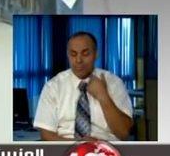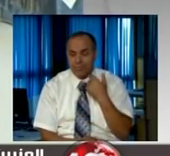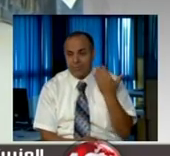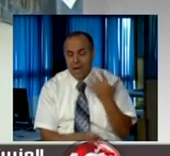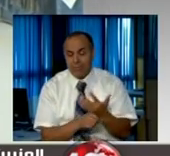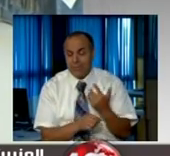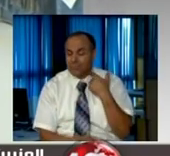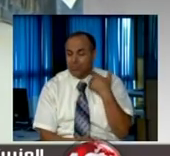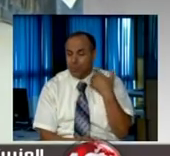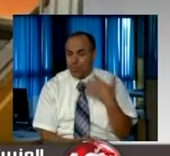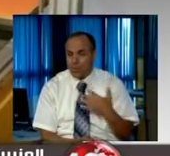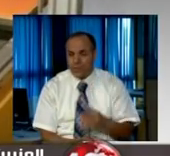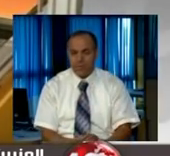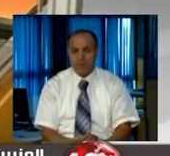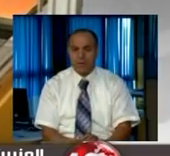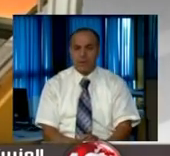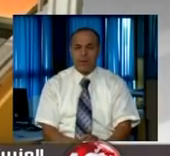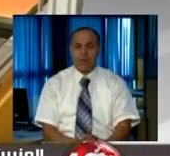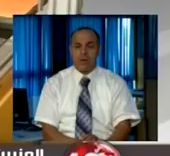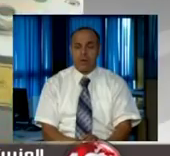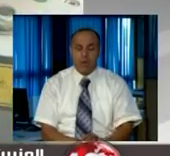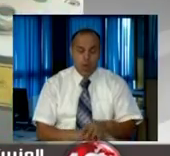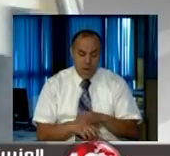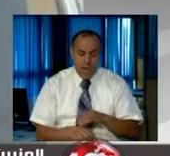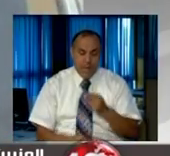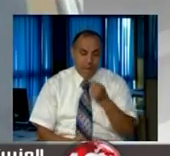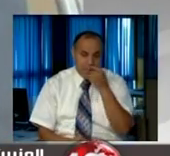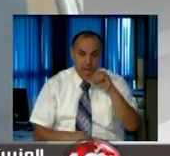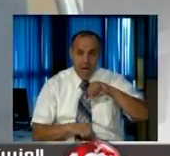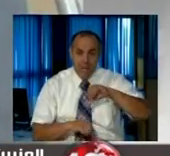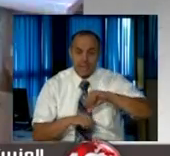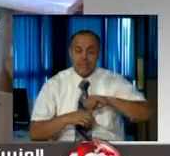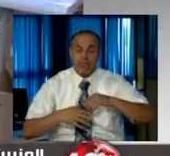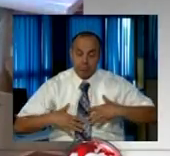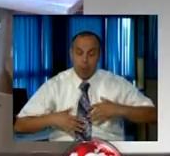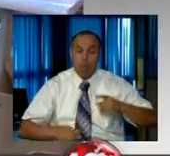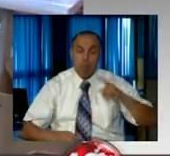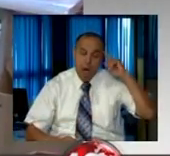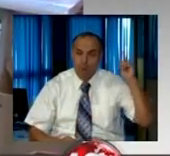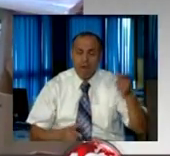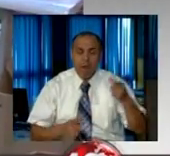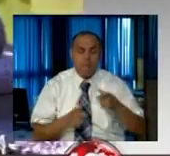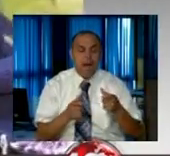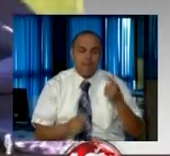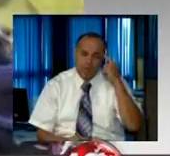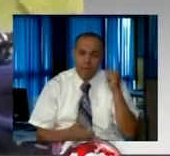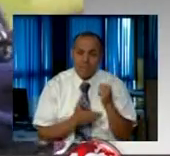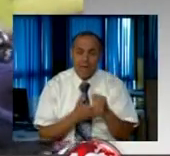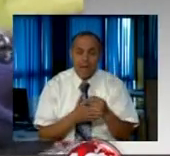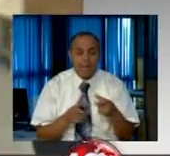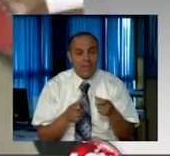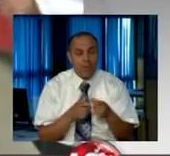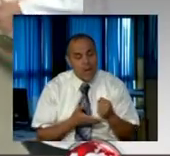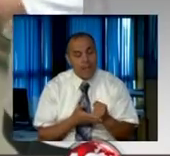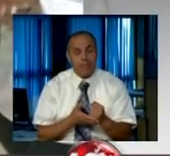في ال5 سنوات اللي تعدت. ولأن ولاية المنستير تمثل عاصمة النسيج والملابس، فهي في حاجة إلى دعم الدولة